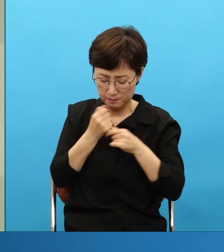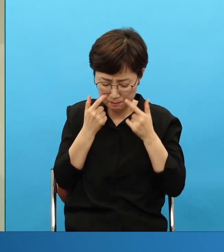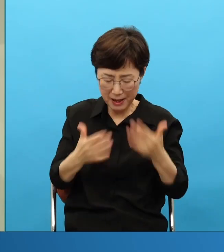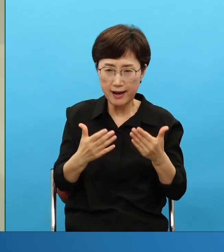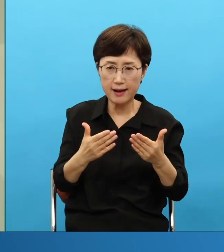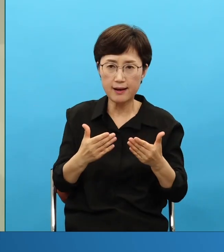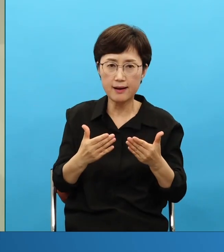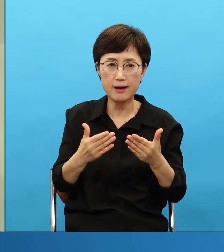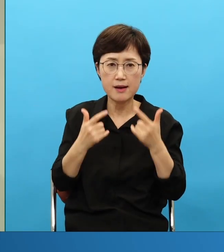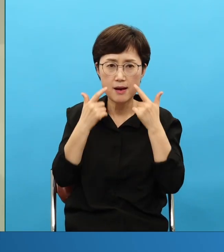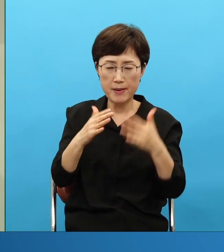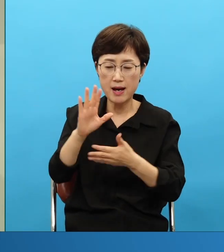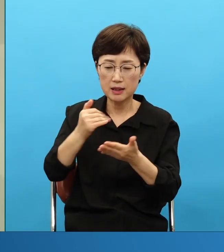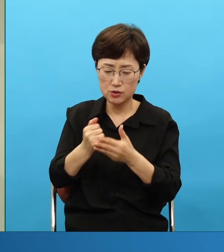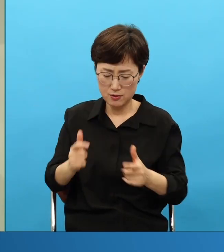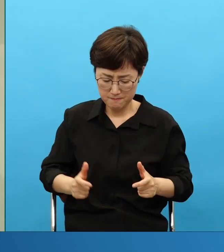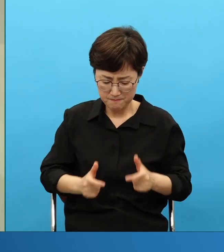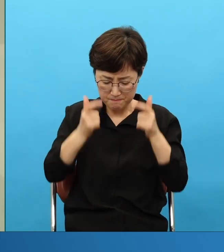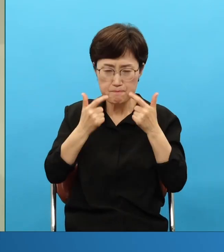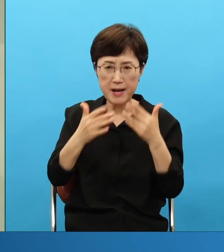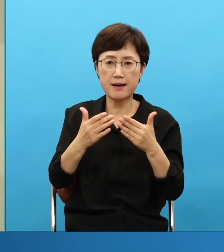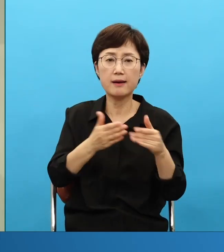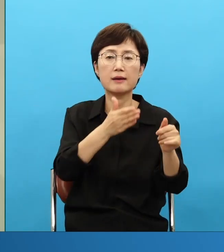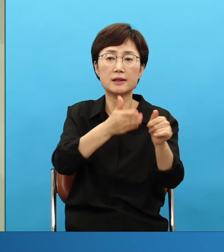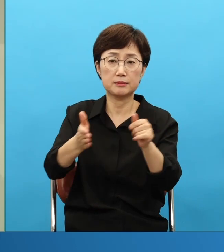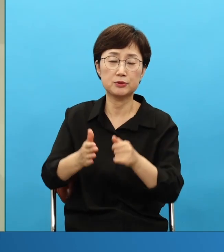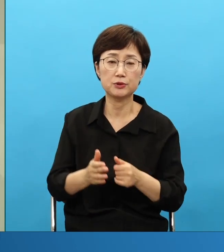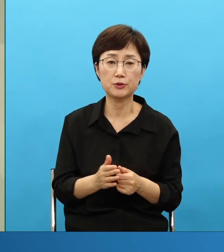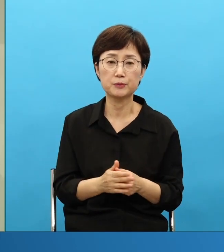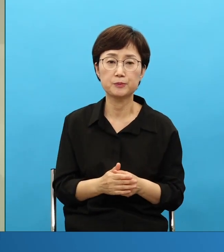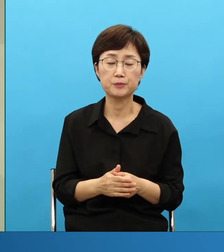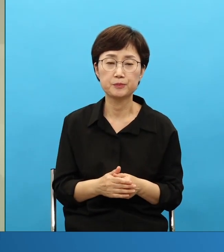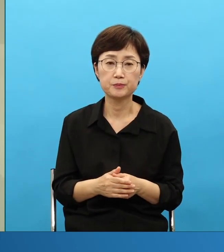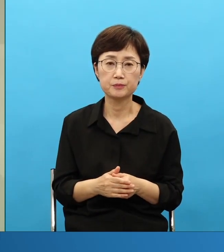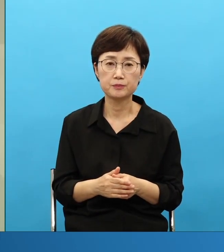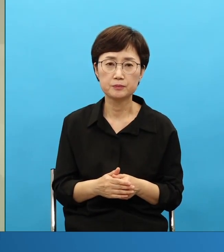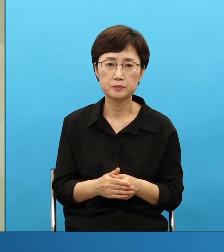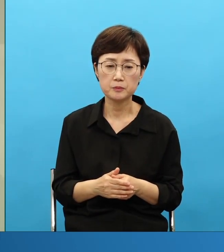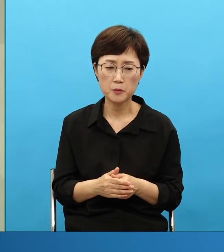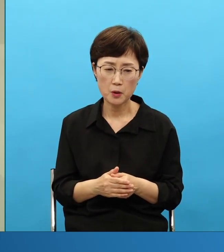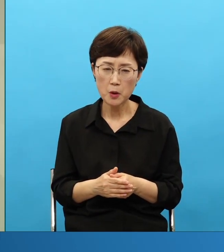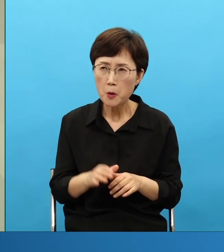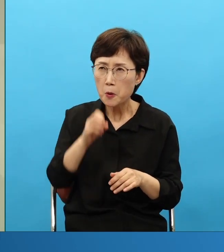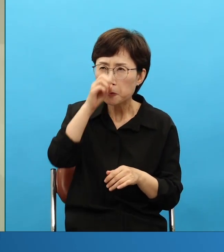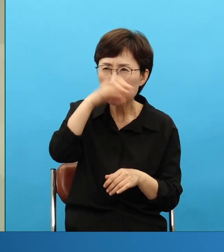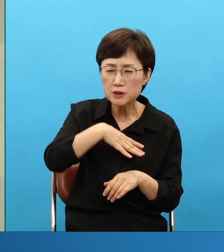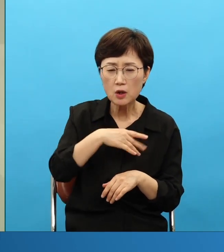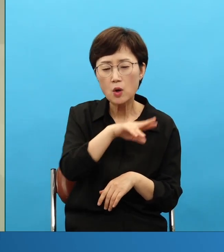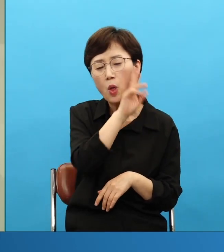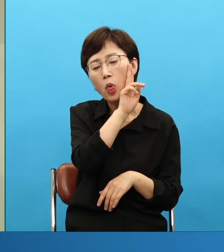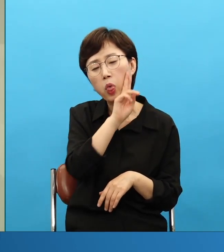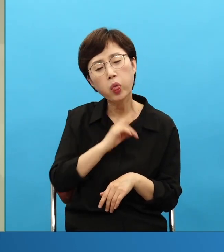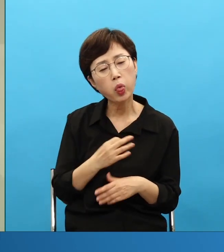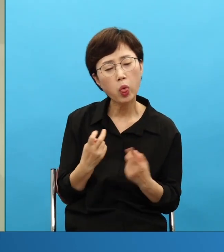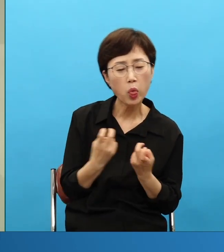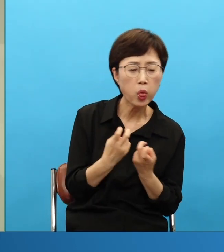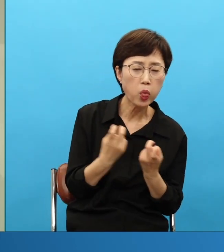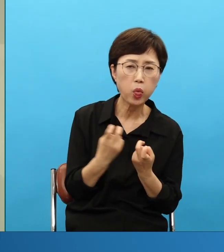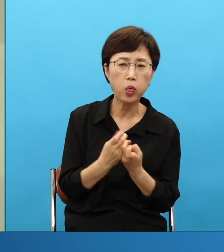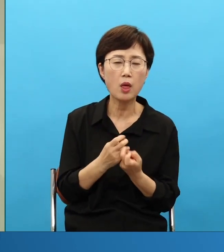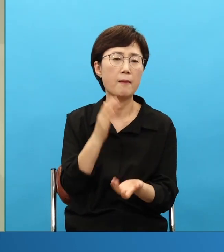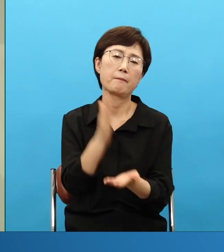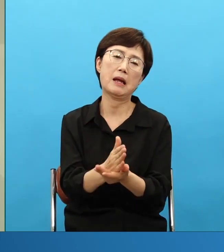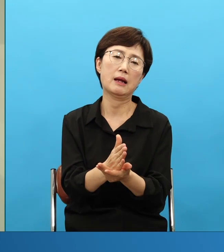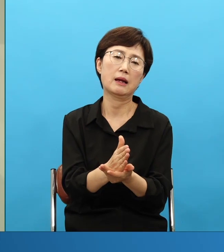시작되게 돼 있어요. Then God's works are bound to begin. 뭐 특별한 거를 비결을 찾아낸 게 아니라니까요. Then we're not looking for something special, some key to